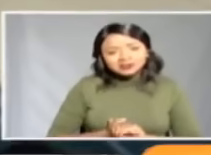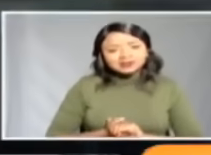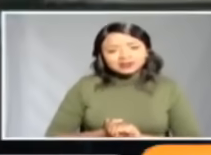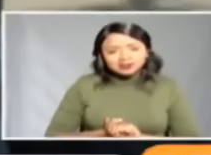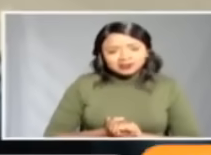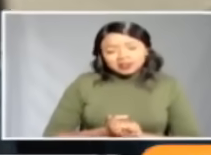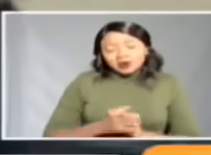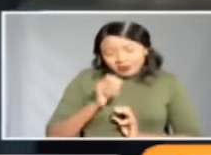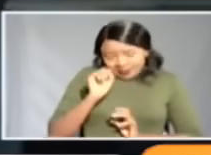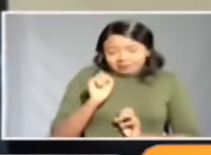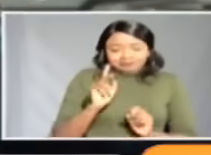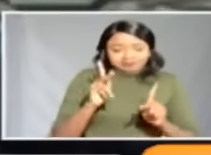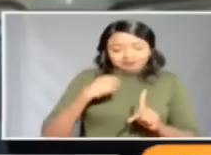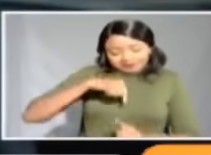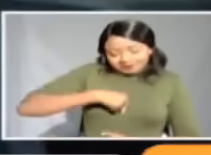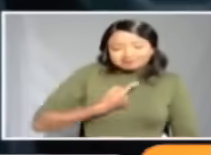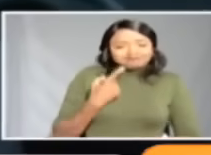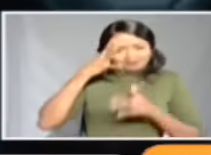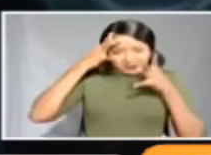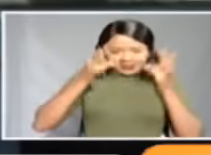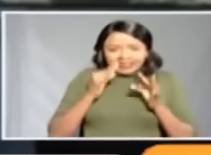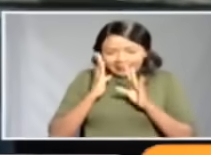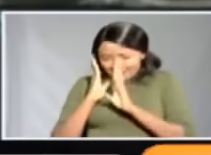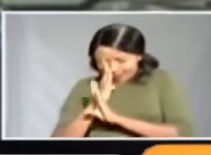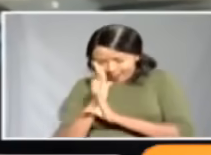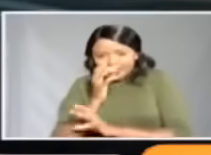Niliamua kufanya uchunguzi kwa njia ya siri.